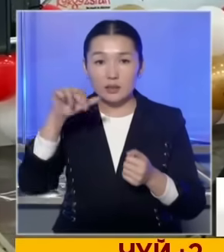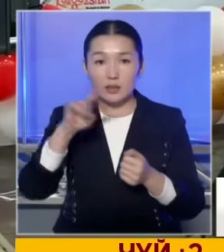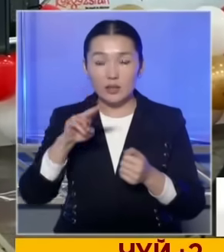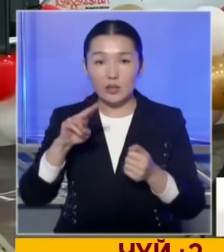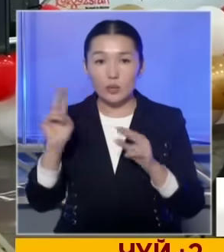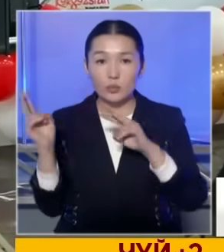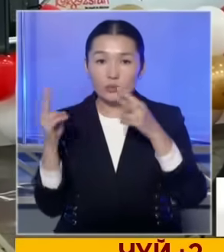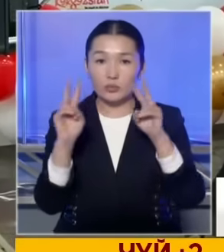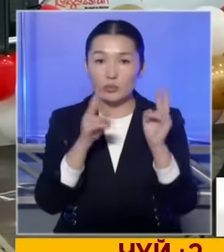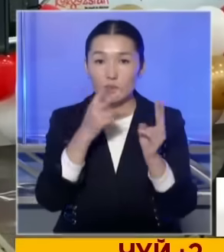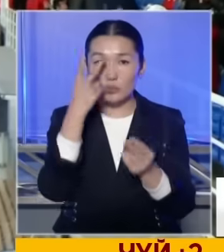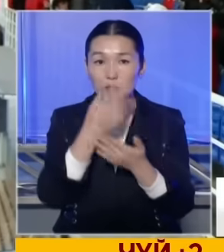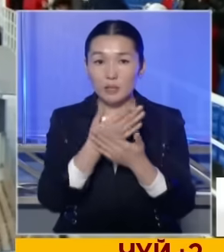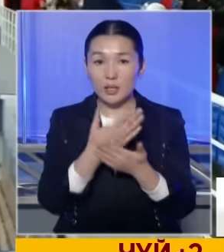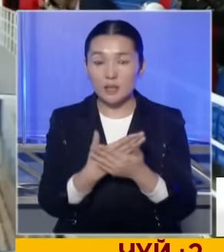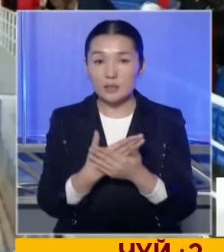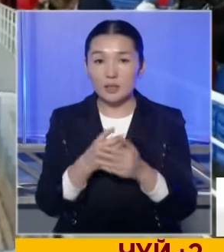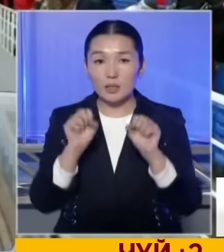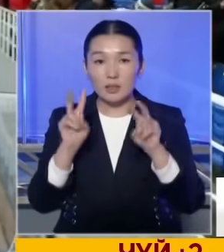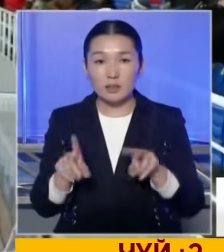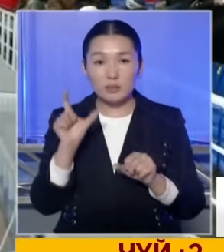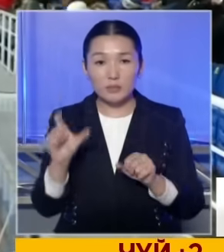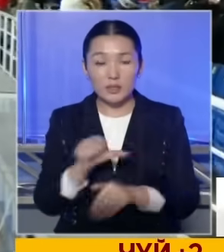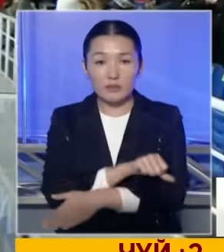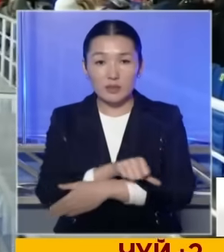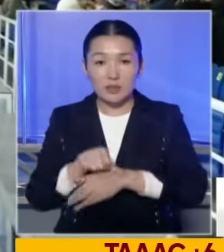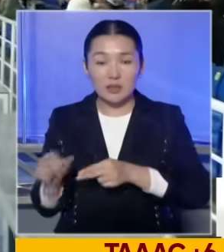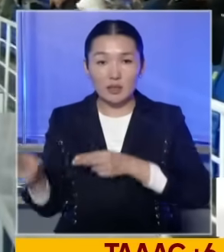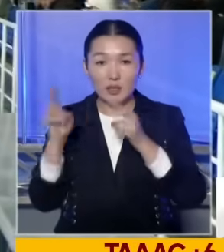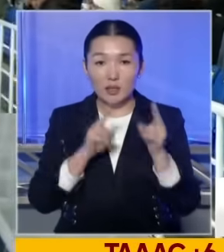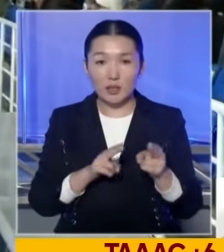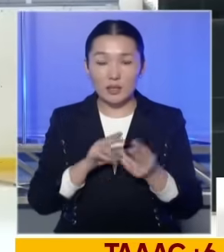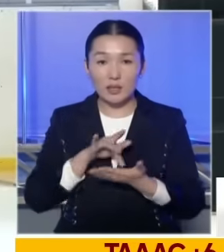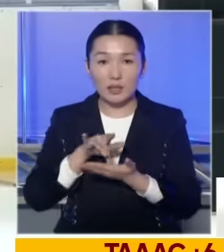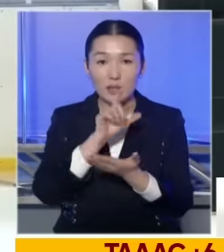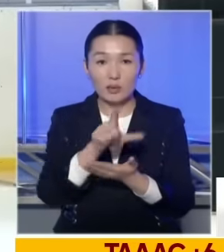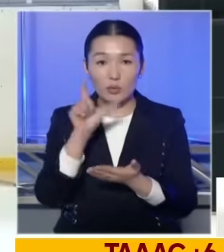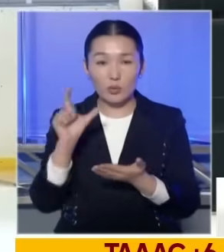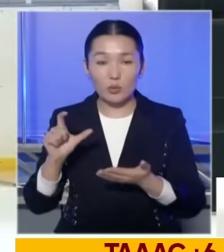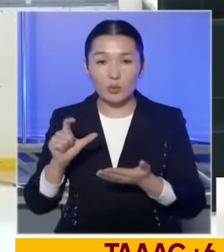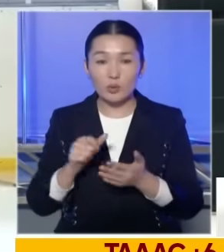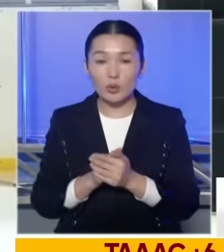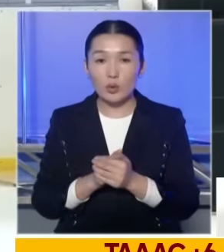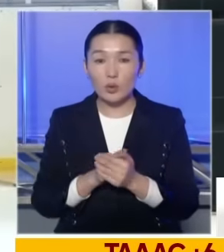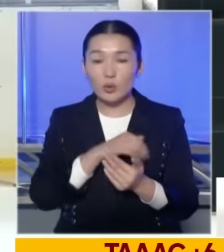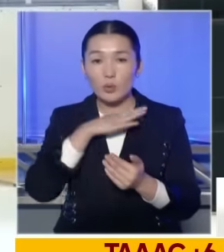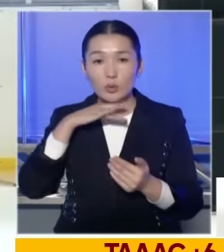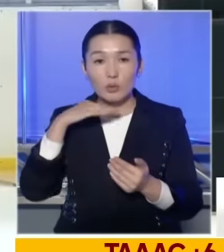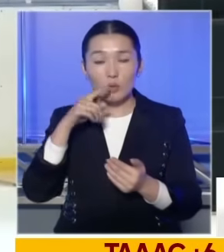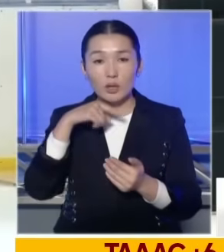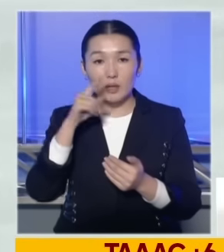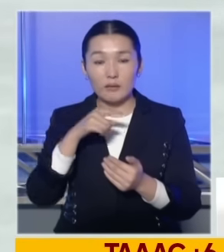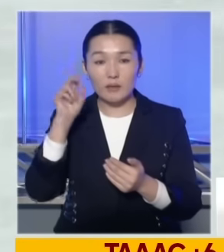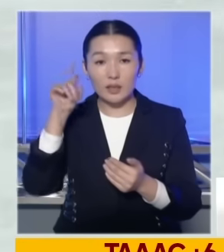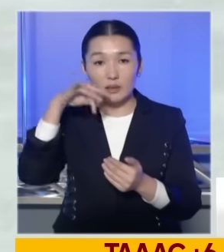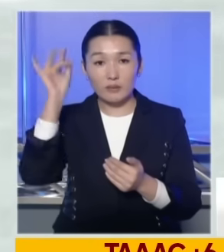бийчилер өнөрлөрүн тартуулады. Адистер сырттан Кыргызстанга келип, таза абада лыжа тээп, чер жазгандар көбөйгөнүн билдирүүдө. Алсак,